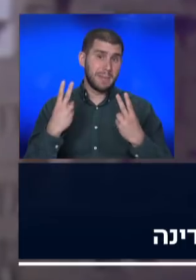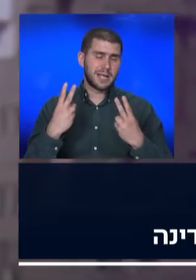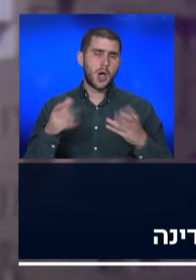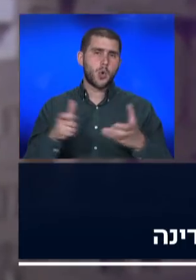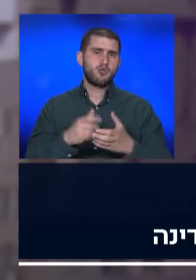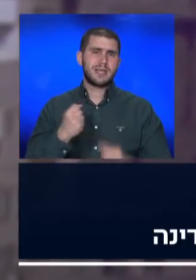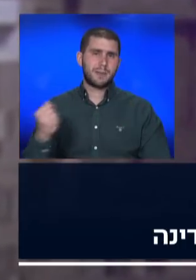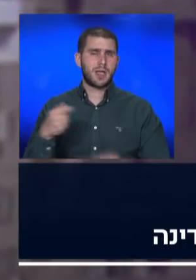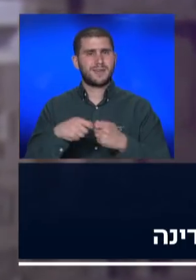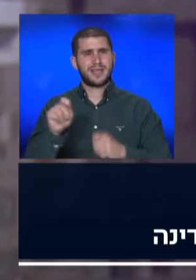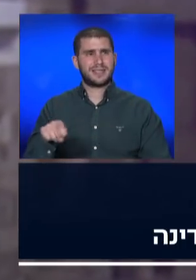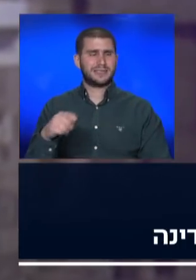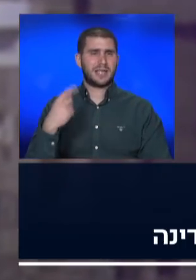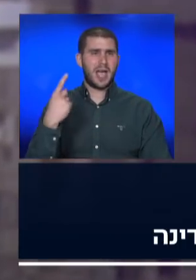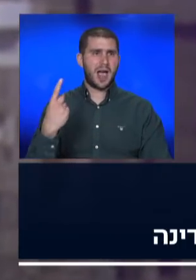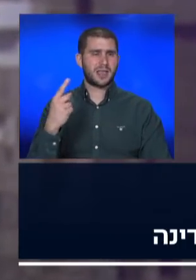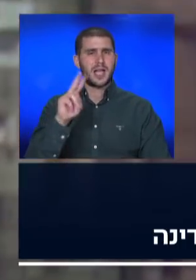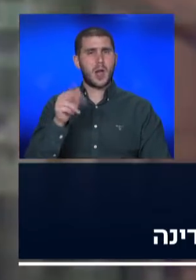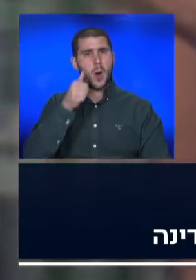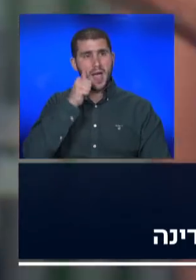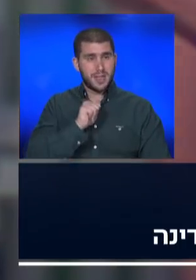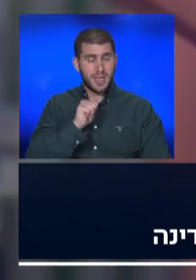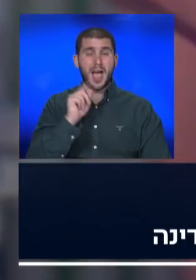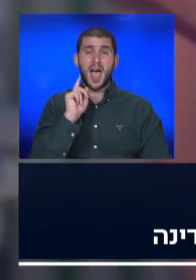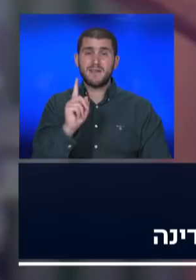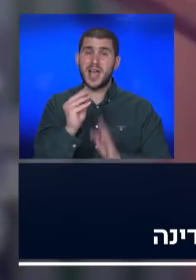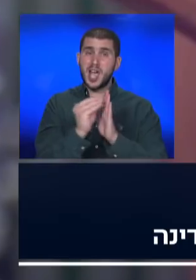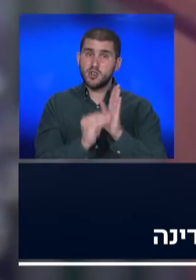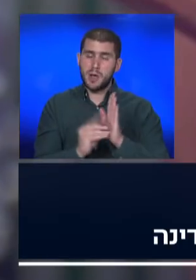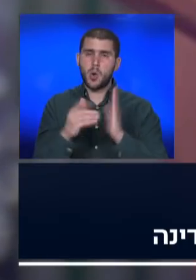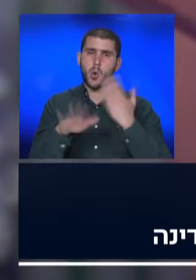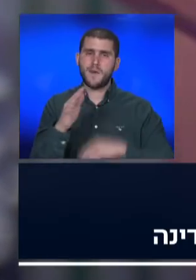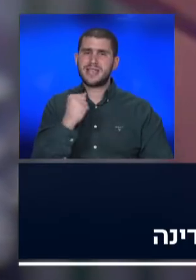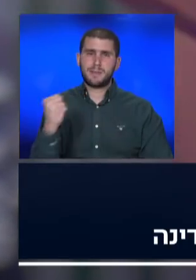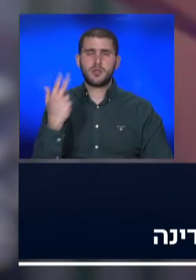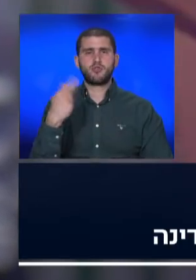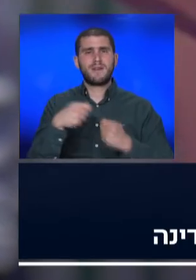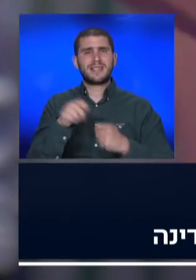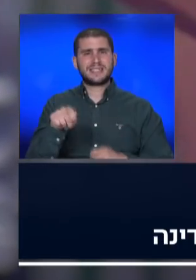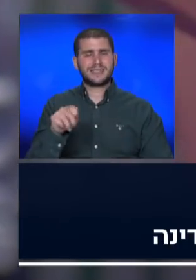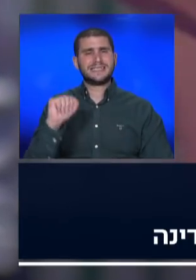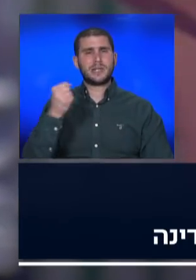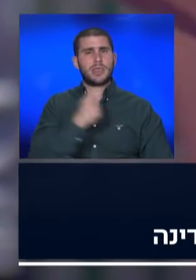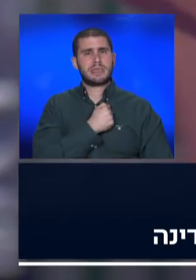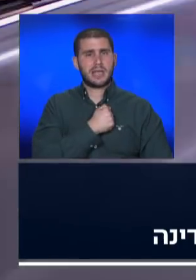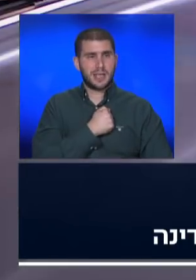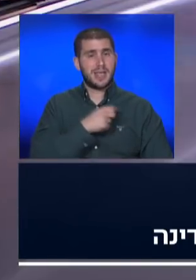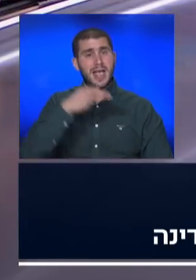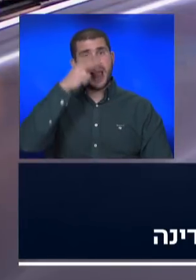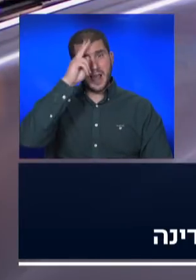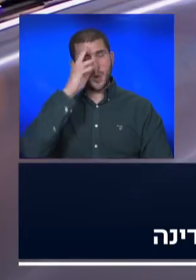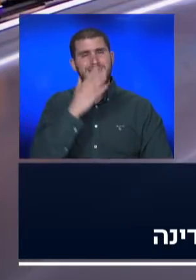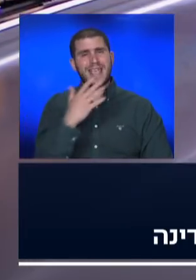אחת מכחול לבן, אבל הרשימה שלה היא בעיקר ימנית, 3 חברי כנסת מהציונות הדתית, מהליכוד, ימינה